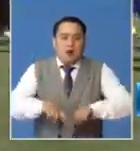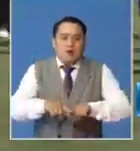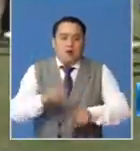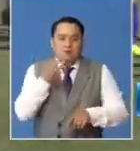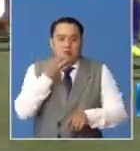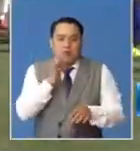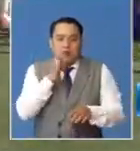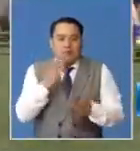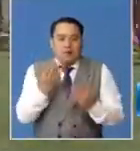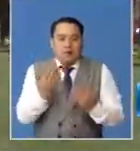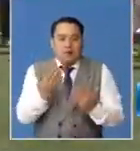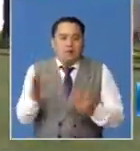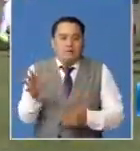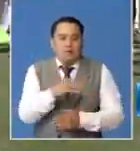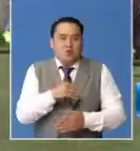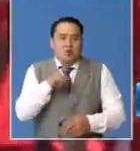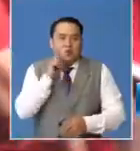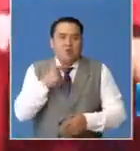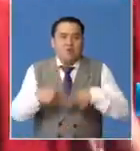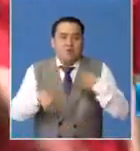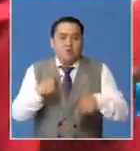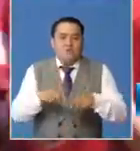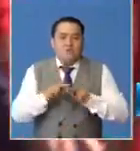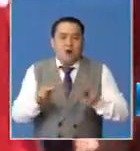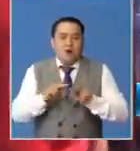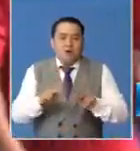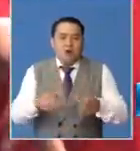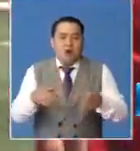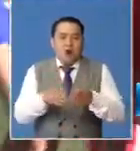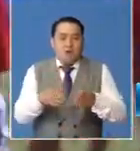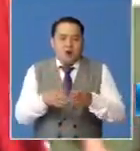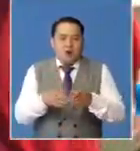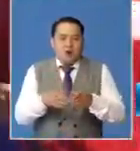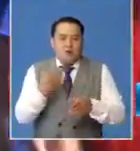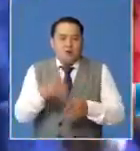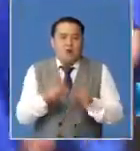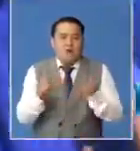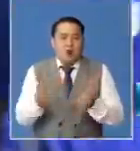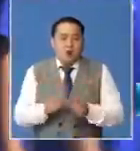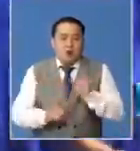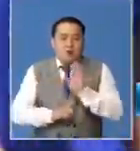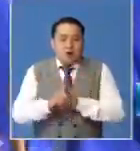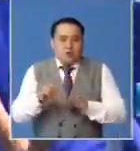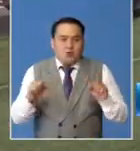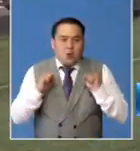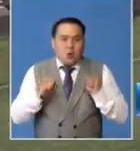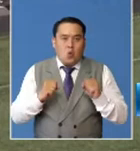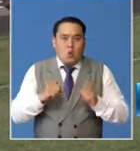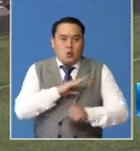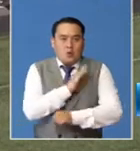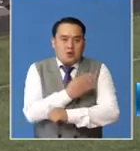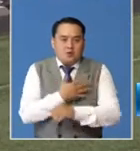досуг. Кроме всего прочего, в юных футболистах воспитывается командный дух. У них формируются начальные спортивные навыки